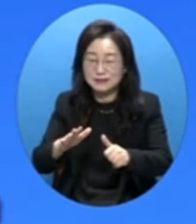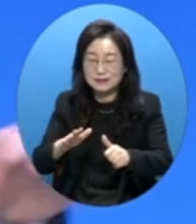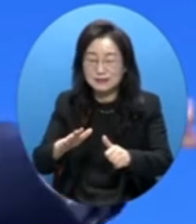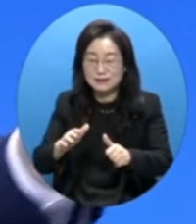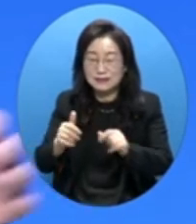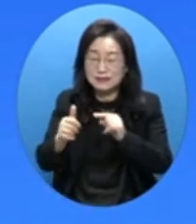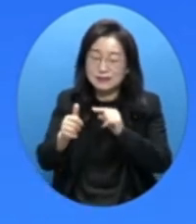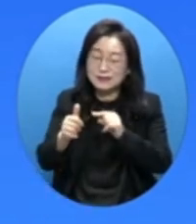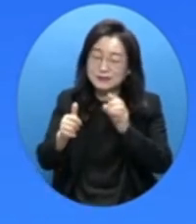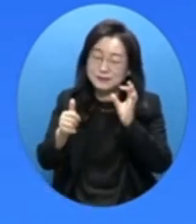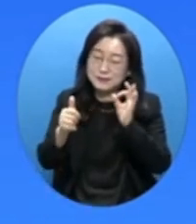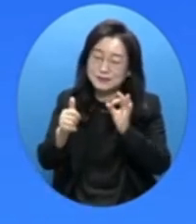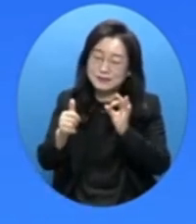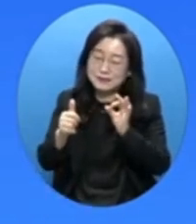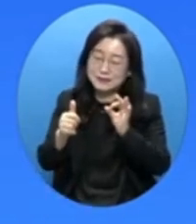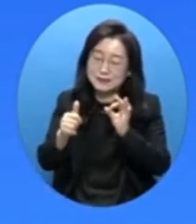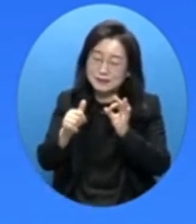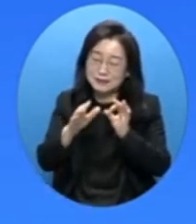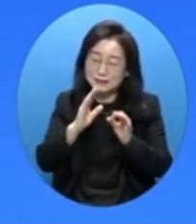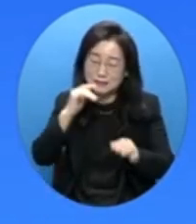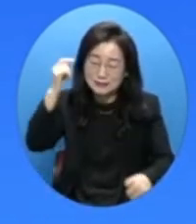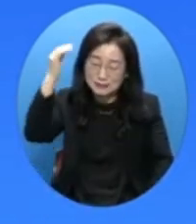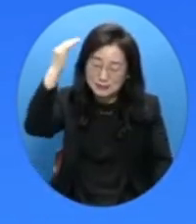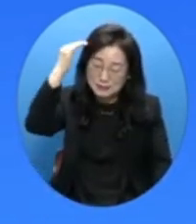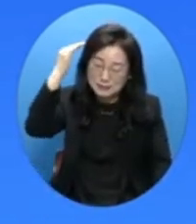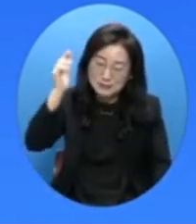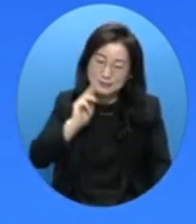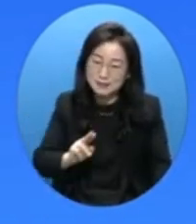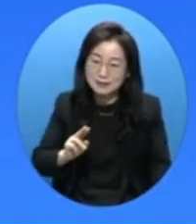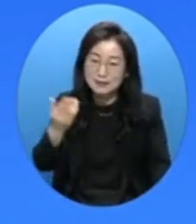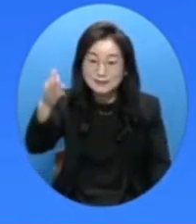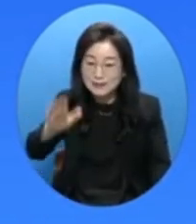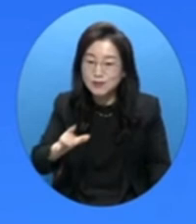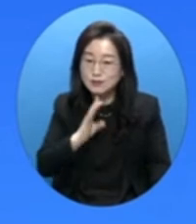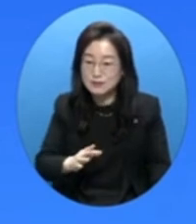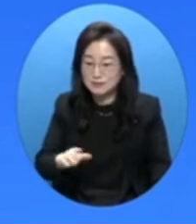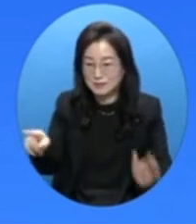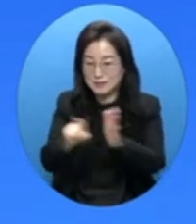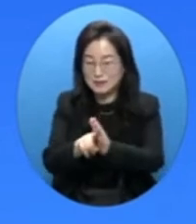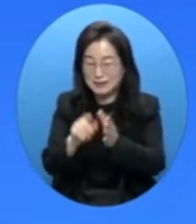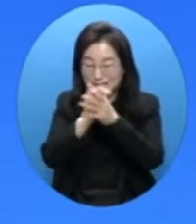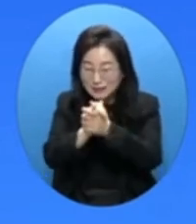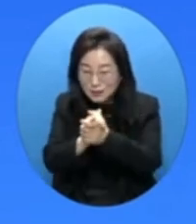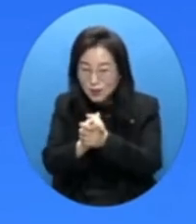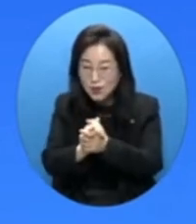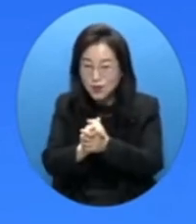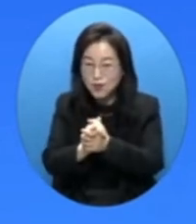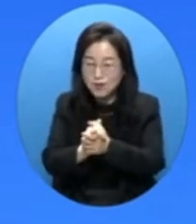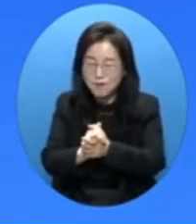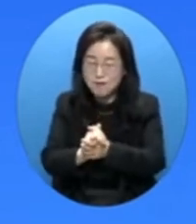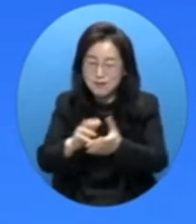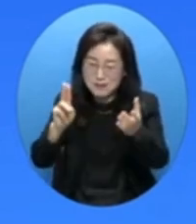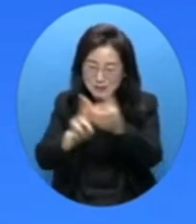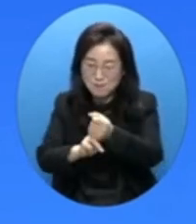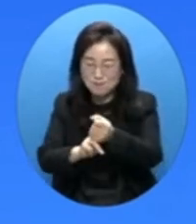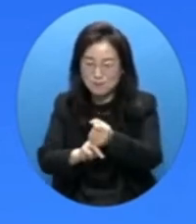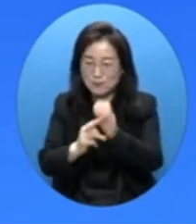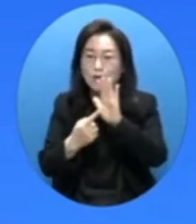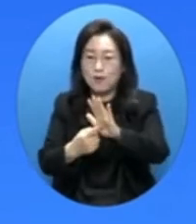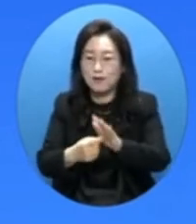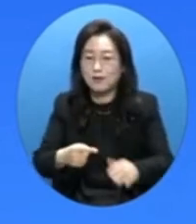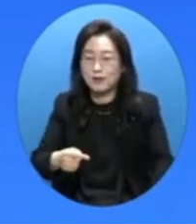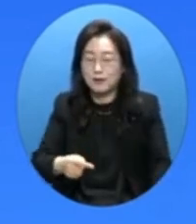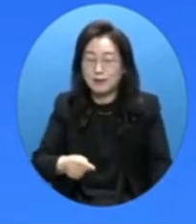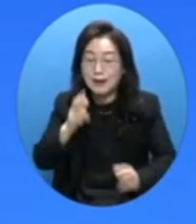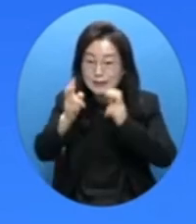놓인 그 요단강이 깊고 깊었는데 오직 믿음으로 기도로 경험을 갈랐습니다 사업